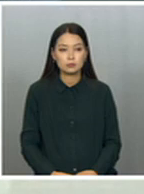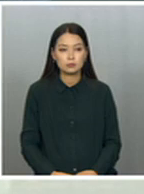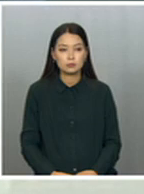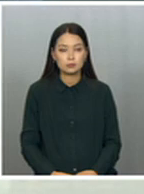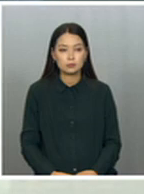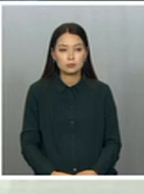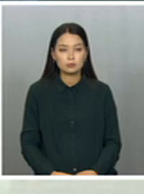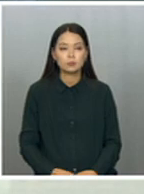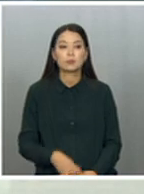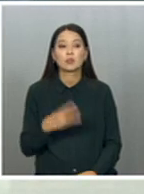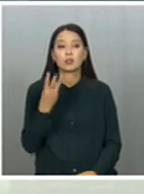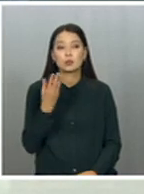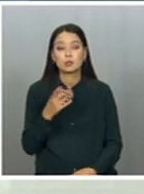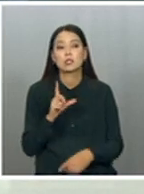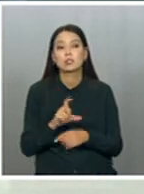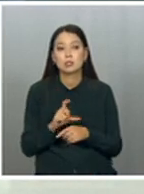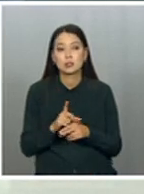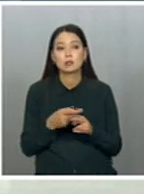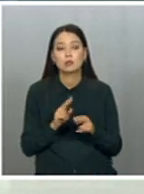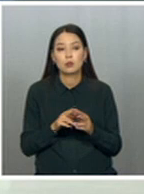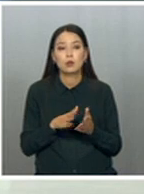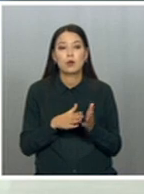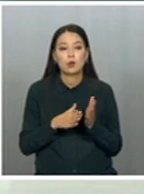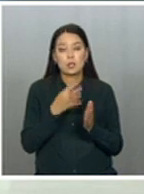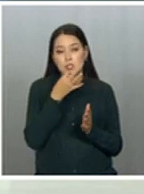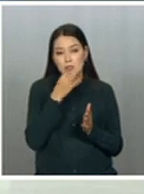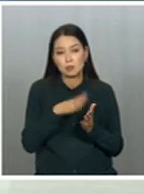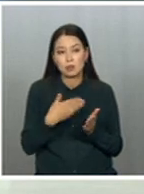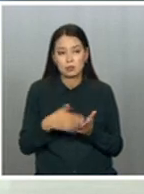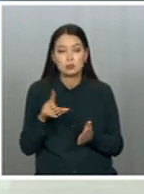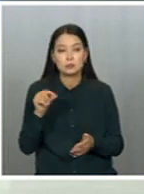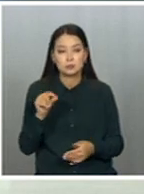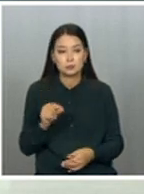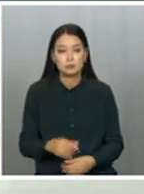Үшінші стақанға да сондай мөлшерде өсімдік майын тамызамыз.